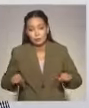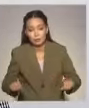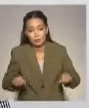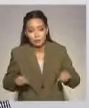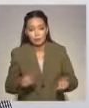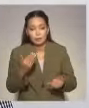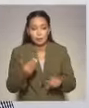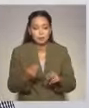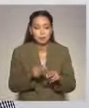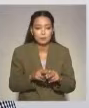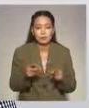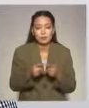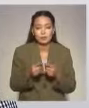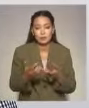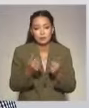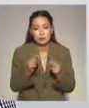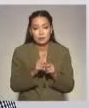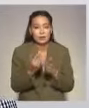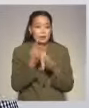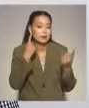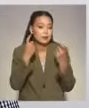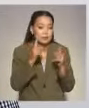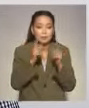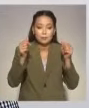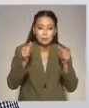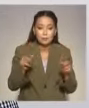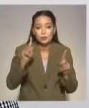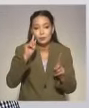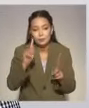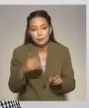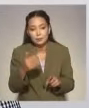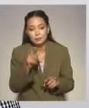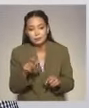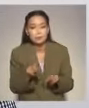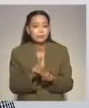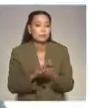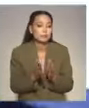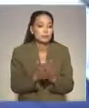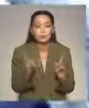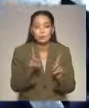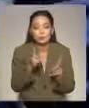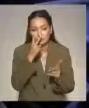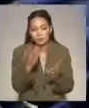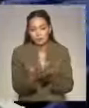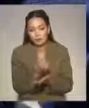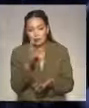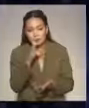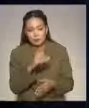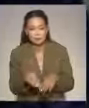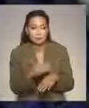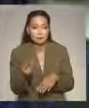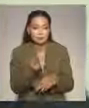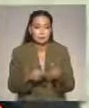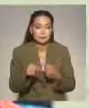жаяу жүргіншілерді жалға алу жазылатын осындай ақпараттық жапсырма. Белгі болса, адам бұл жағдайдан бірден шыға алады. Айта кетейік, ерлі зайыптылар